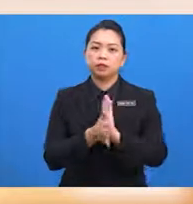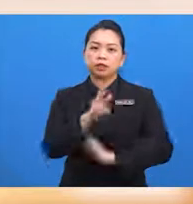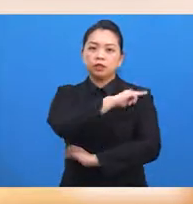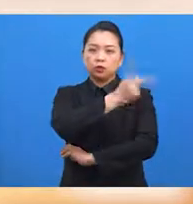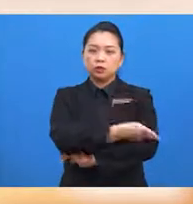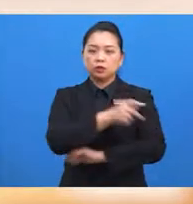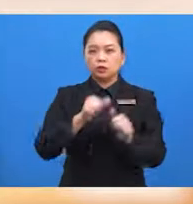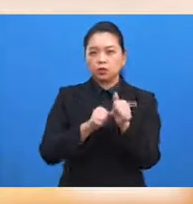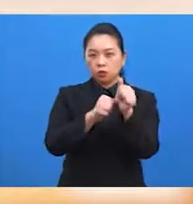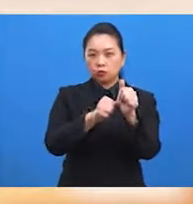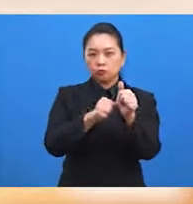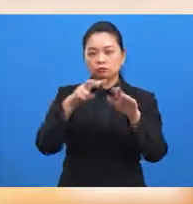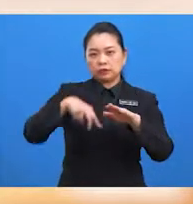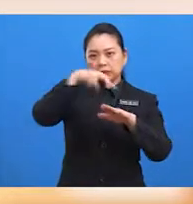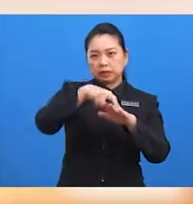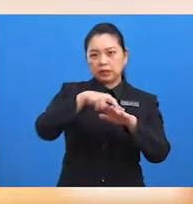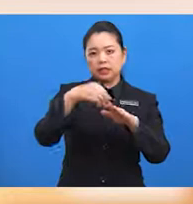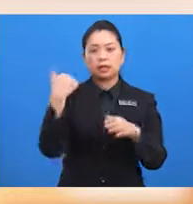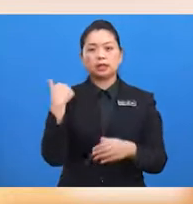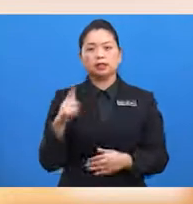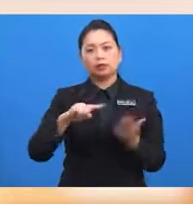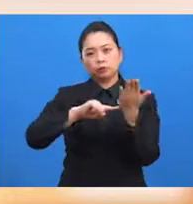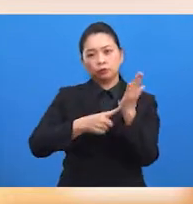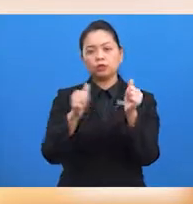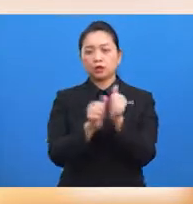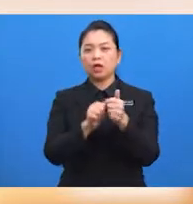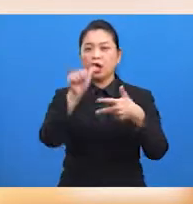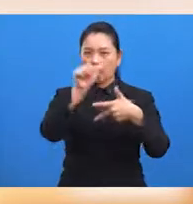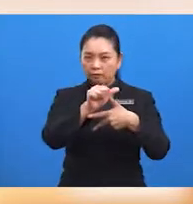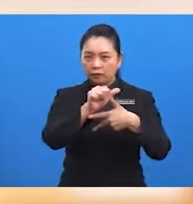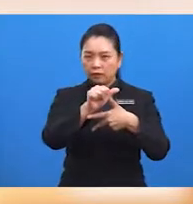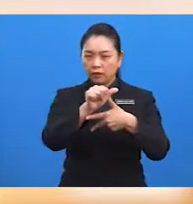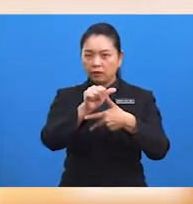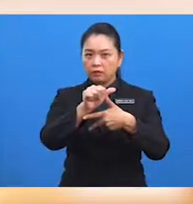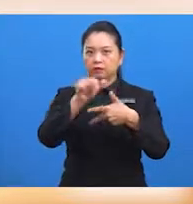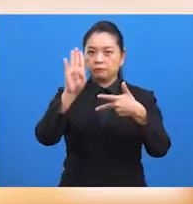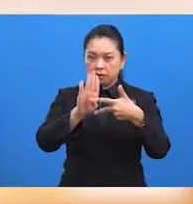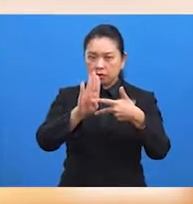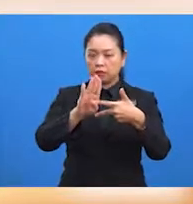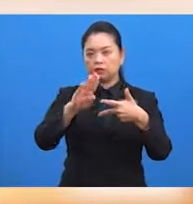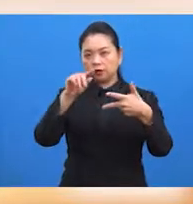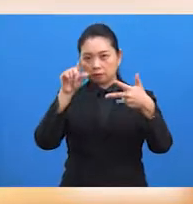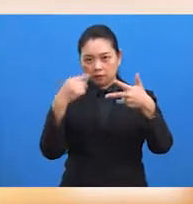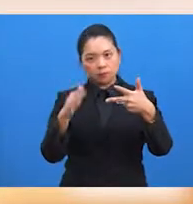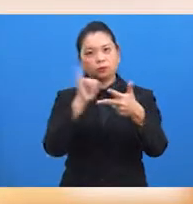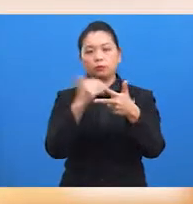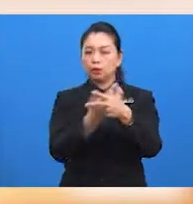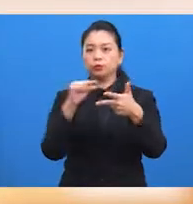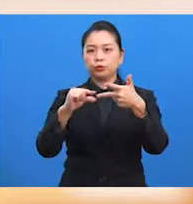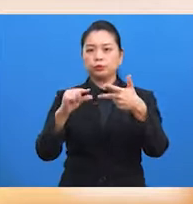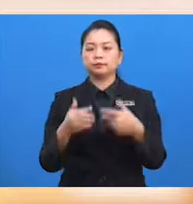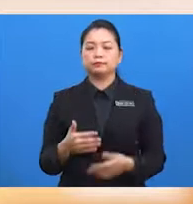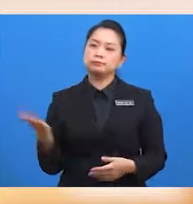mengikut detik menaiki adalah pemula dengan sinar Uva Sinar beta dan sinar Raj ke mal